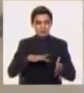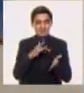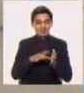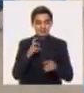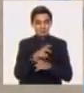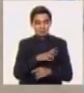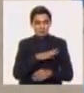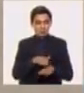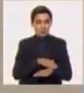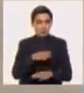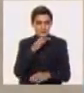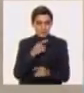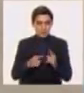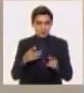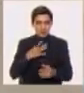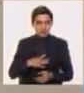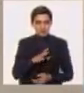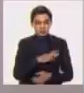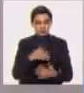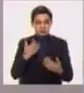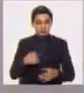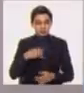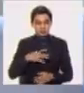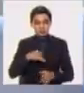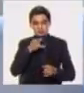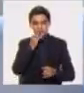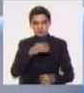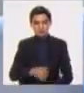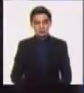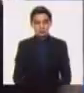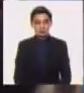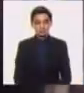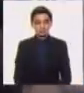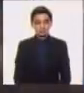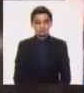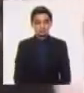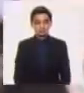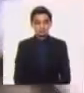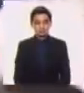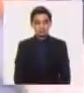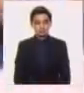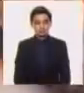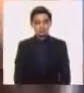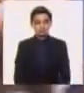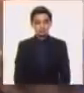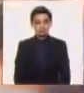уақыт бойы шыдап жүрген өкпе назының соңғы шегі екен. Ыстық өте.